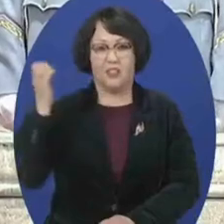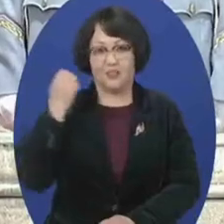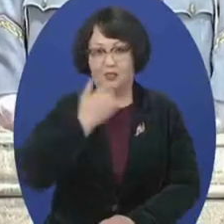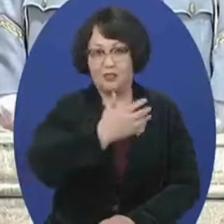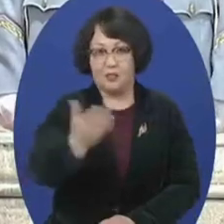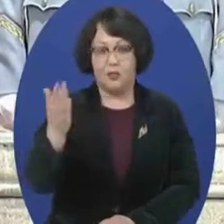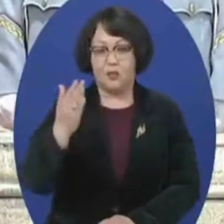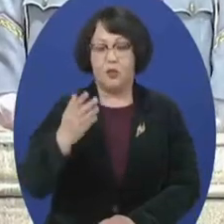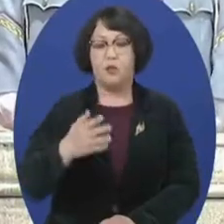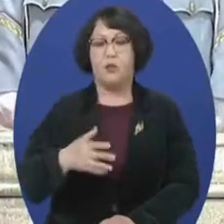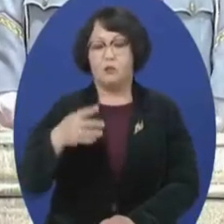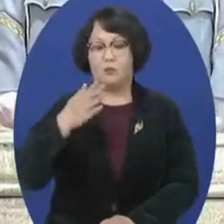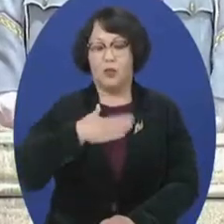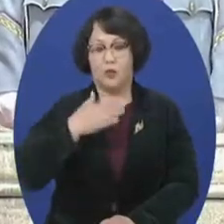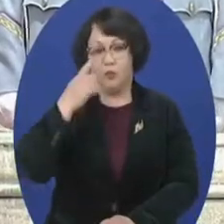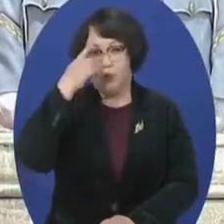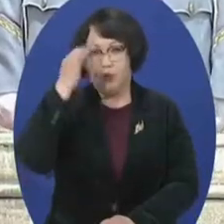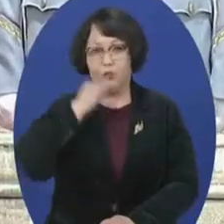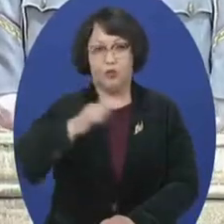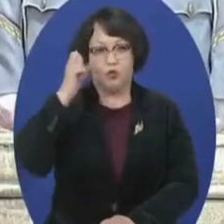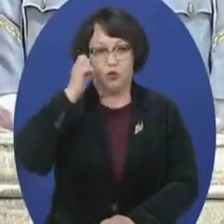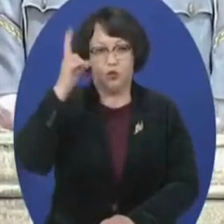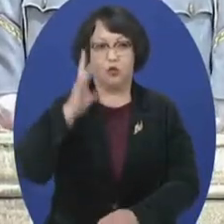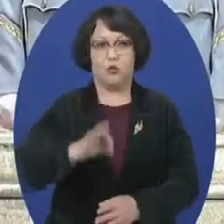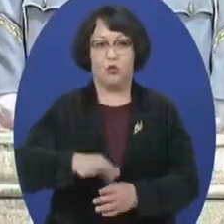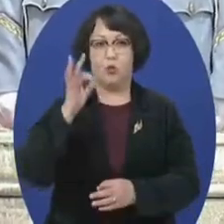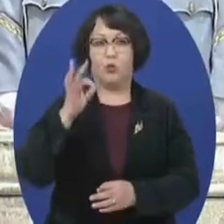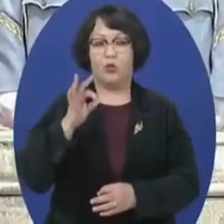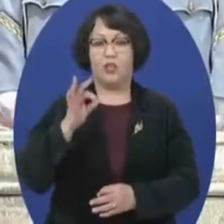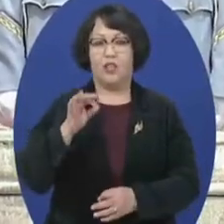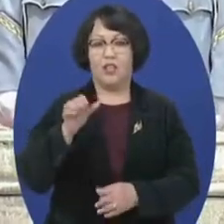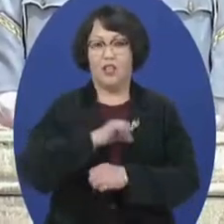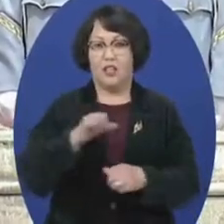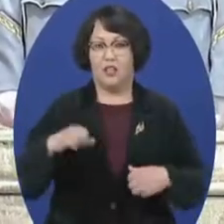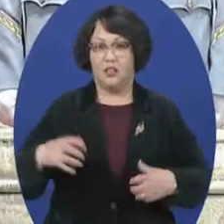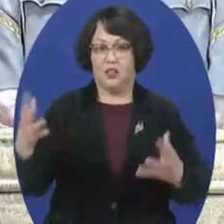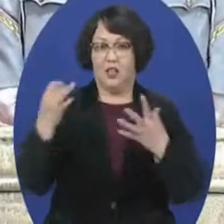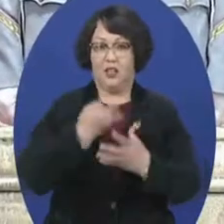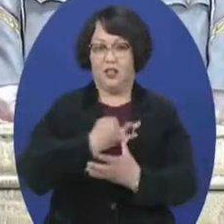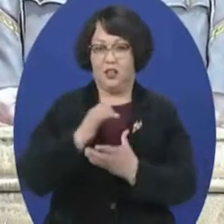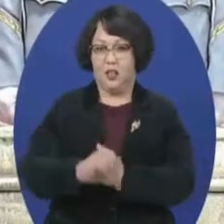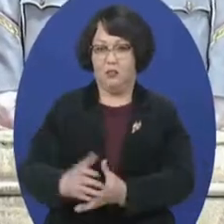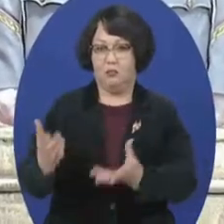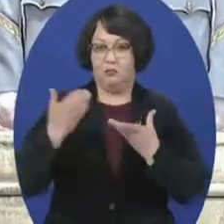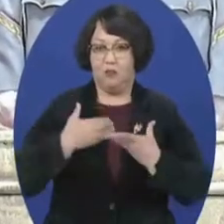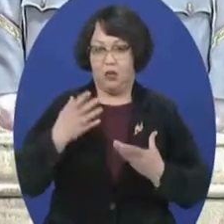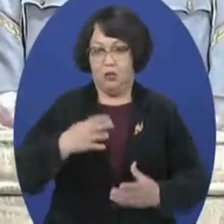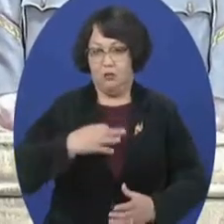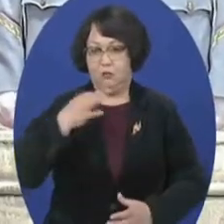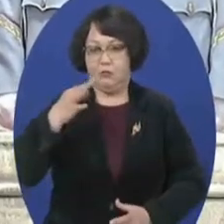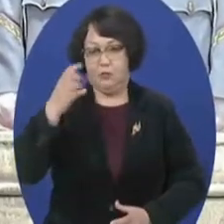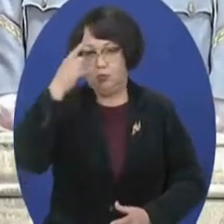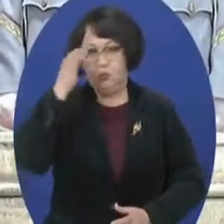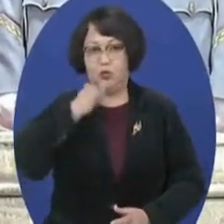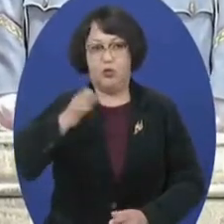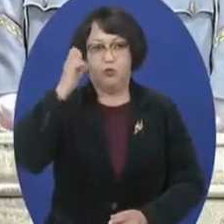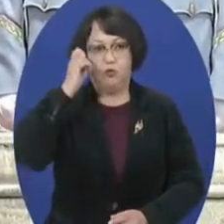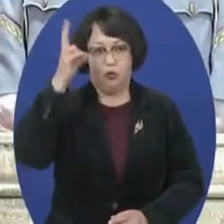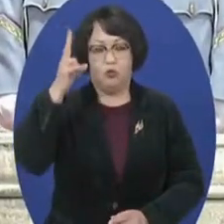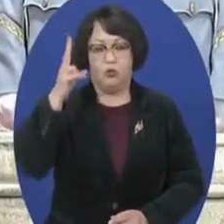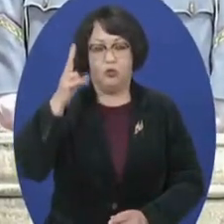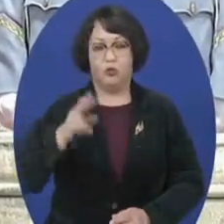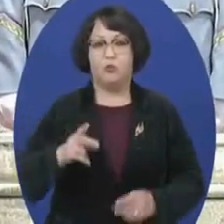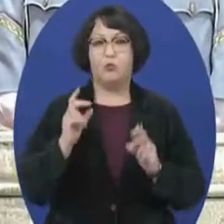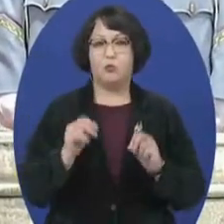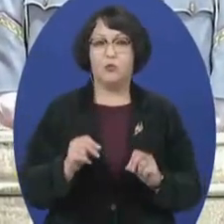Миний бие Монгол улсын ерөнхийлөгчийн сонгуульд ард түмнийхээ итгэл найдварыг хүлээн Монгол улсын ерөнхийлөгч төрийн